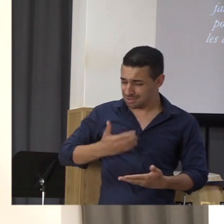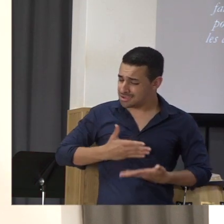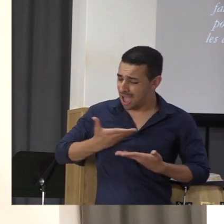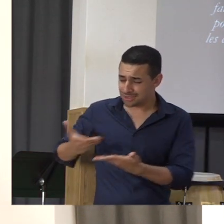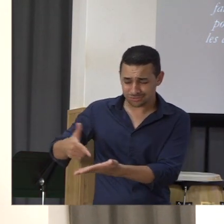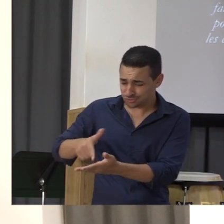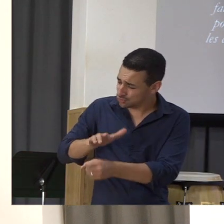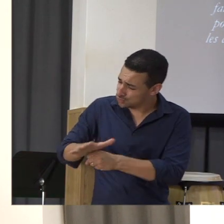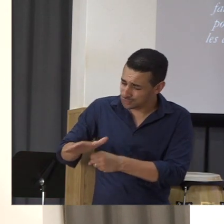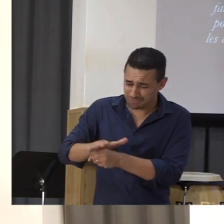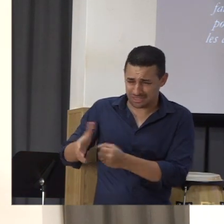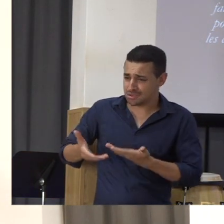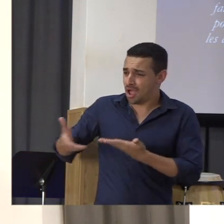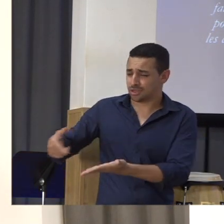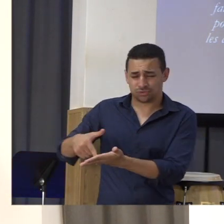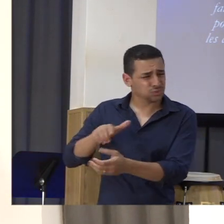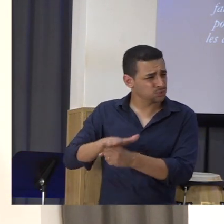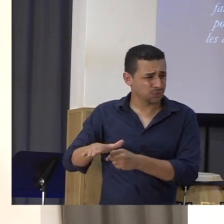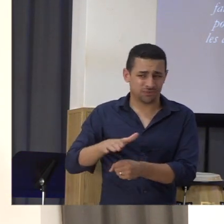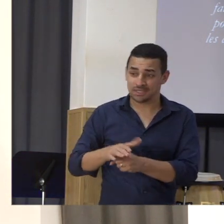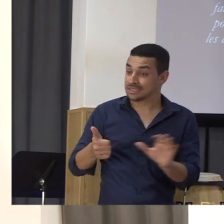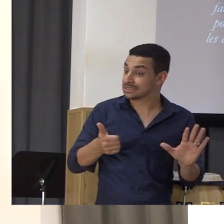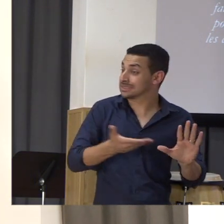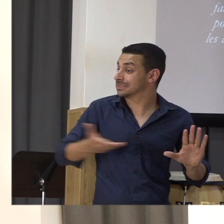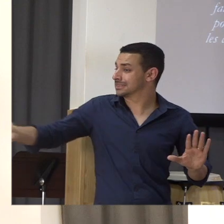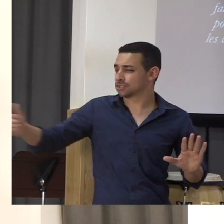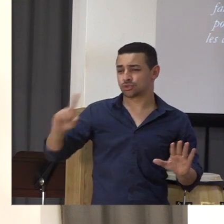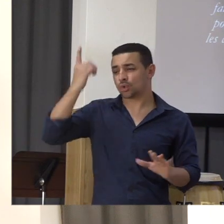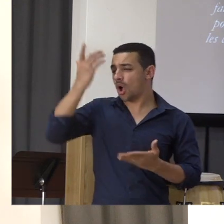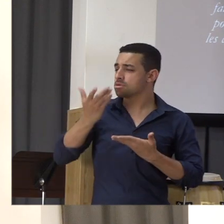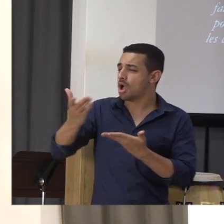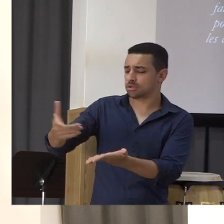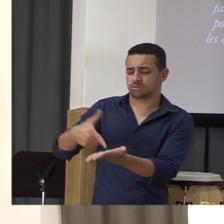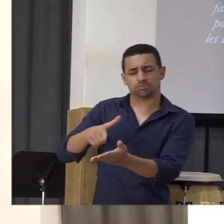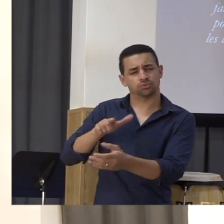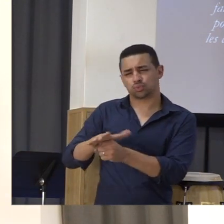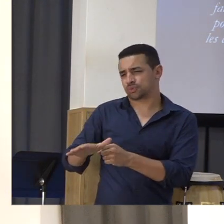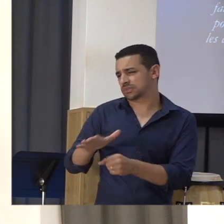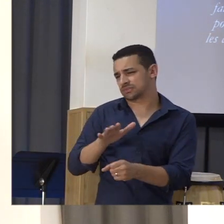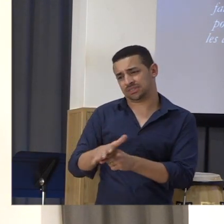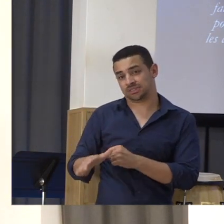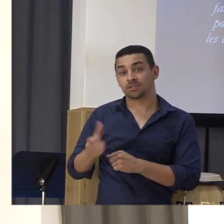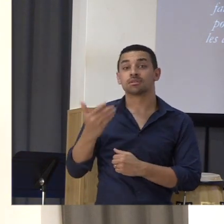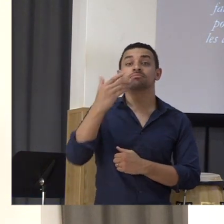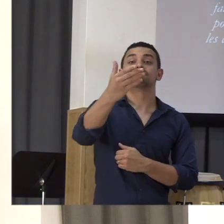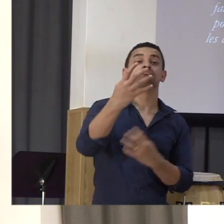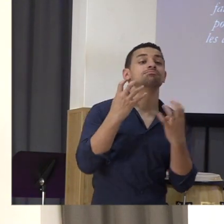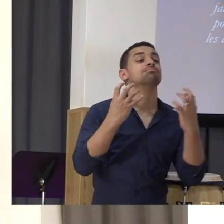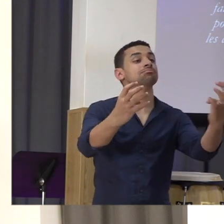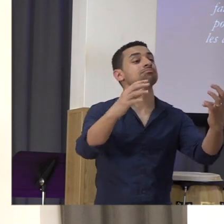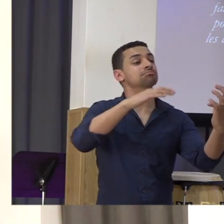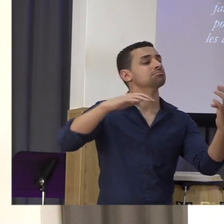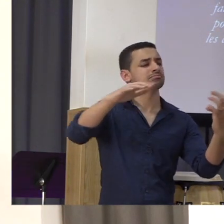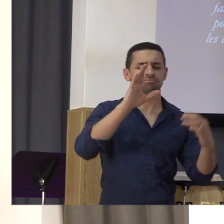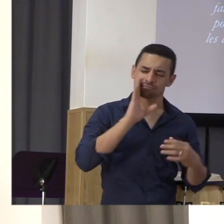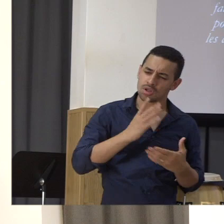grâce de Dieu te suffit. À vous 6, la grâce de Dieu vous suffit. À vous qui êtes dans l'auditoire,